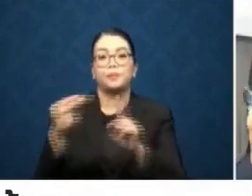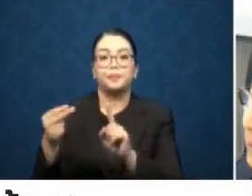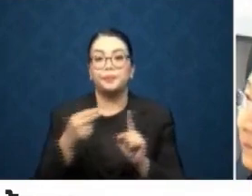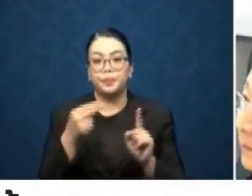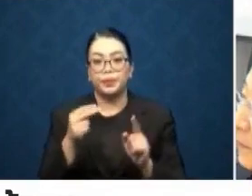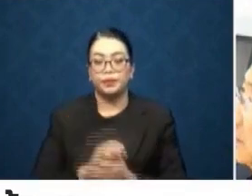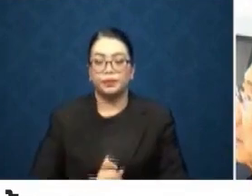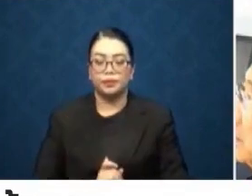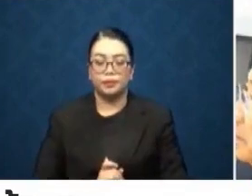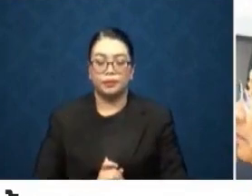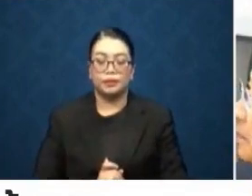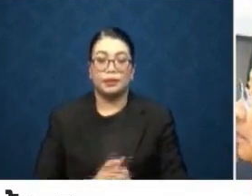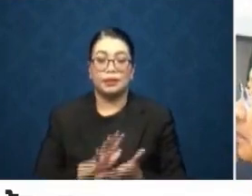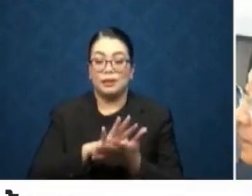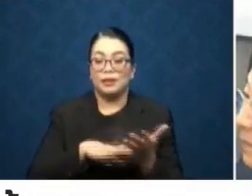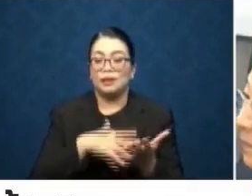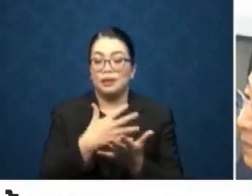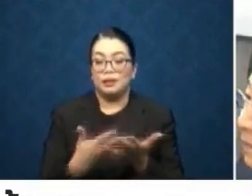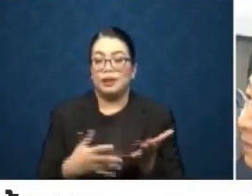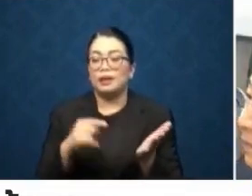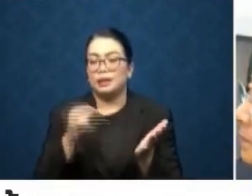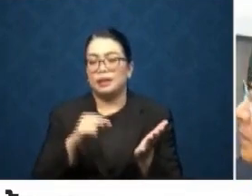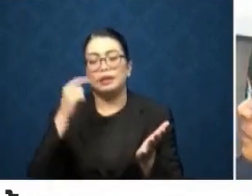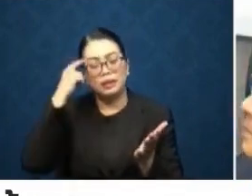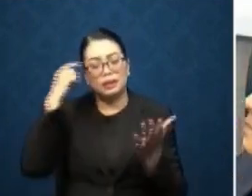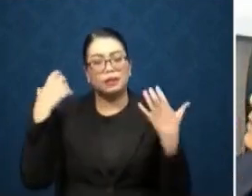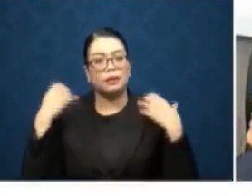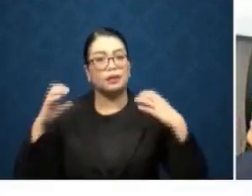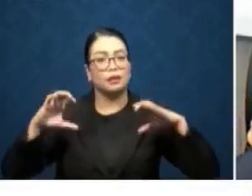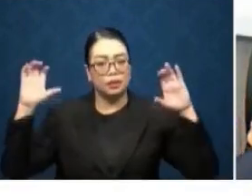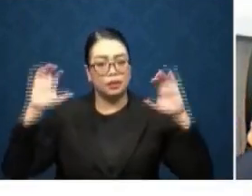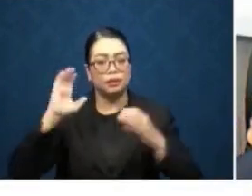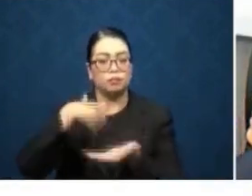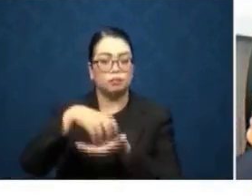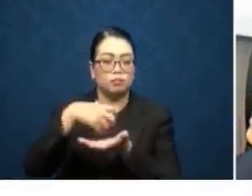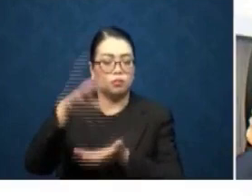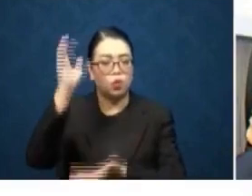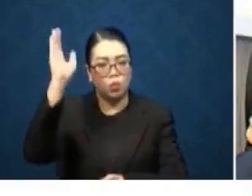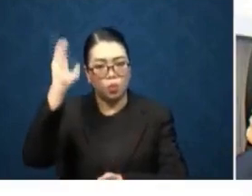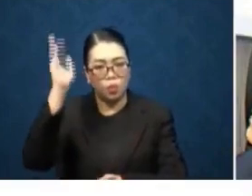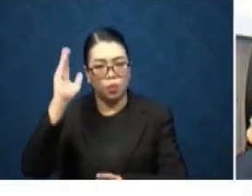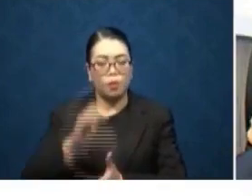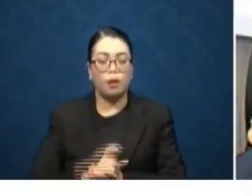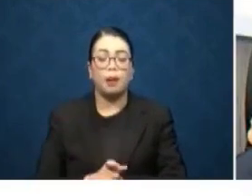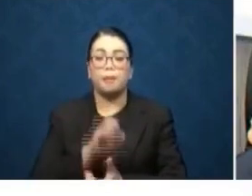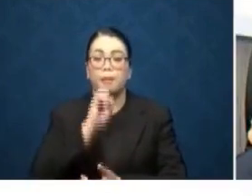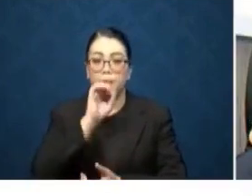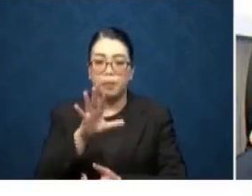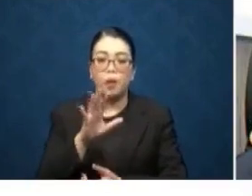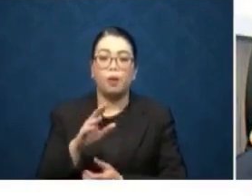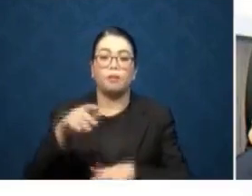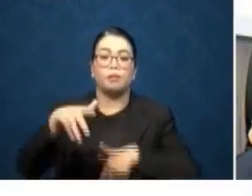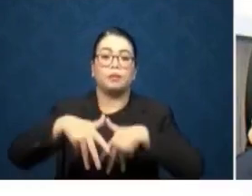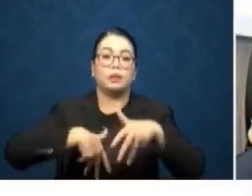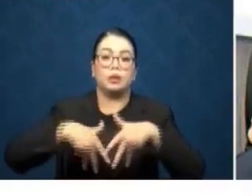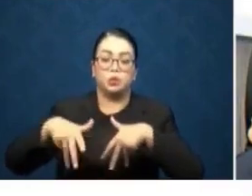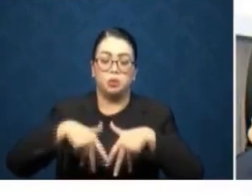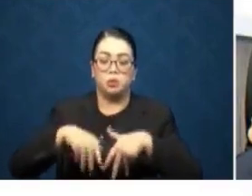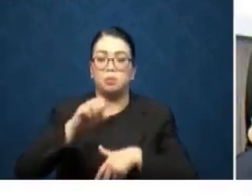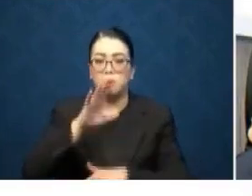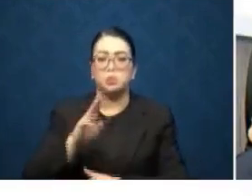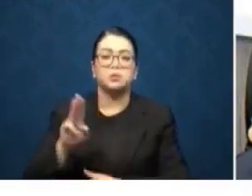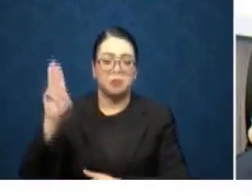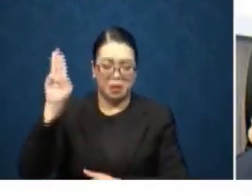นโยบายดังกล่าวนี้แม้ว่าจะเป็นนโยบายที่รัฐบาลแถลงต่อสภาสัญญากับประชาชนเอาไว้นะครับแต่ก็เป็น